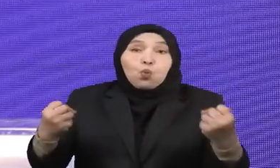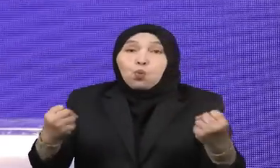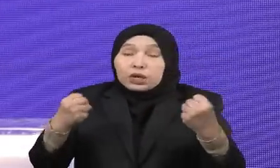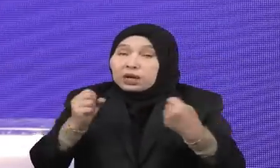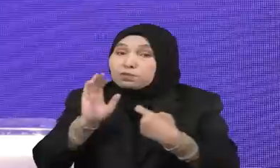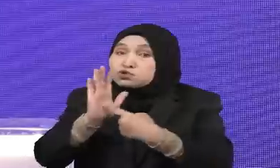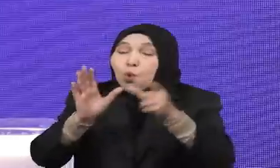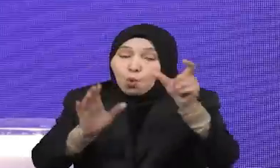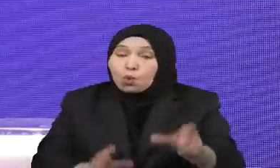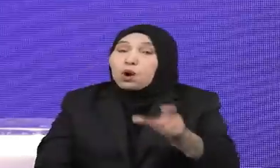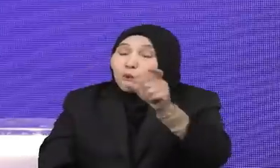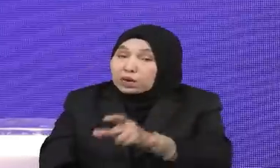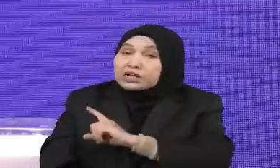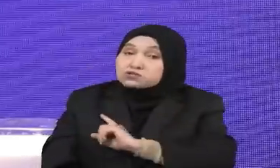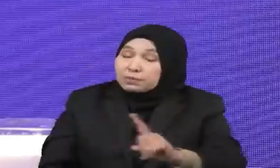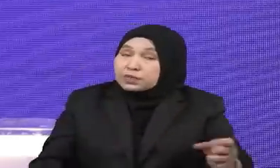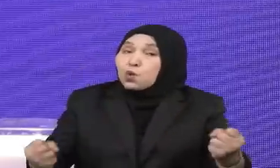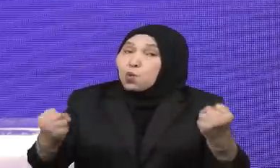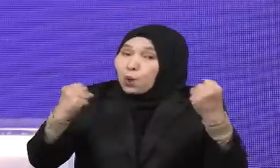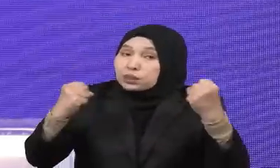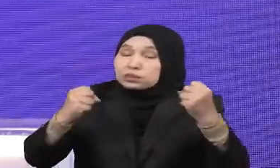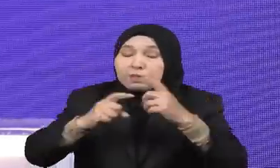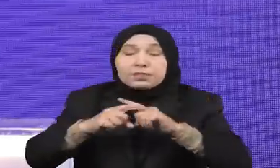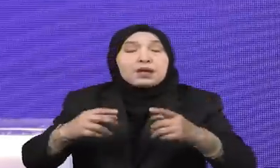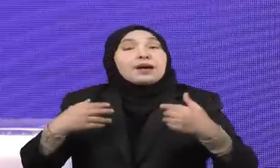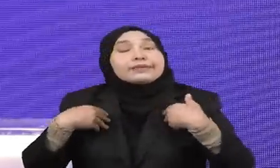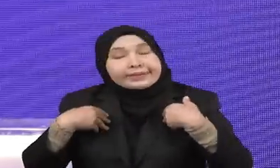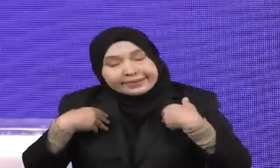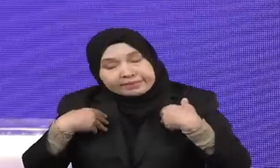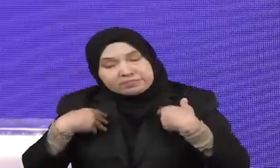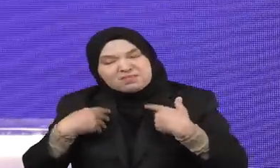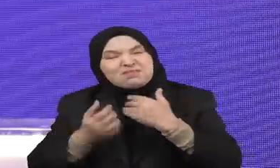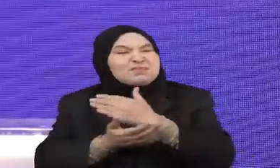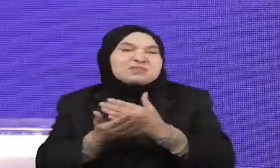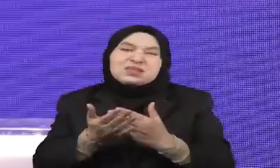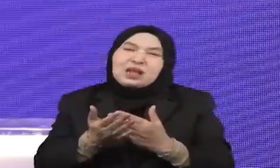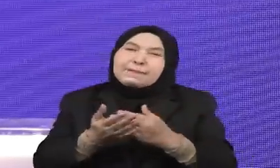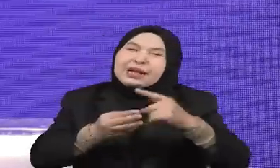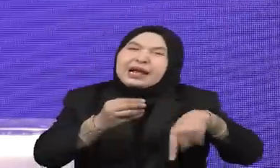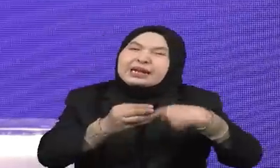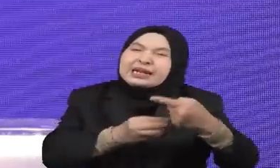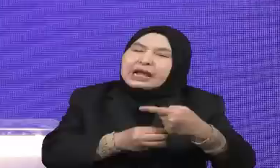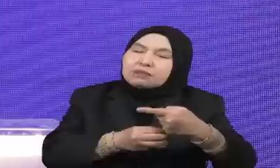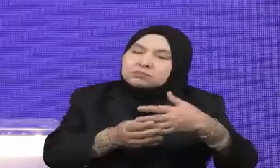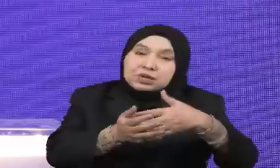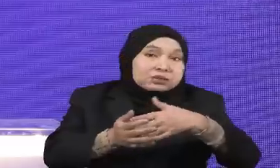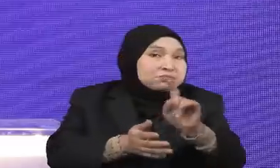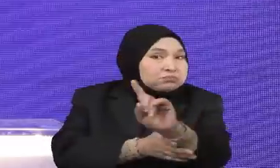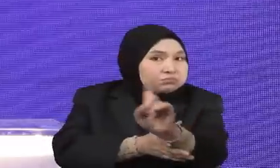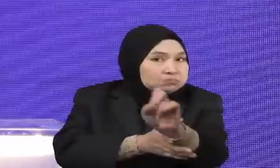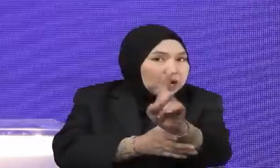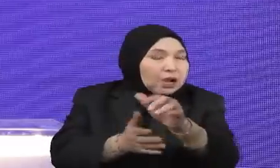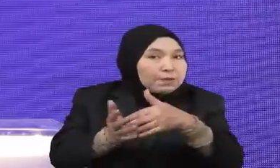menunjukkan umat Islam ini kuat tetapi ada unsur yang yang melemahkan jadi Allah katanya jangan kamu melemah kalau